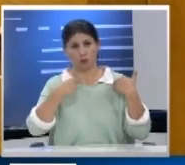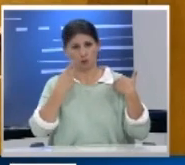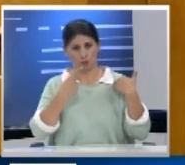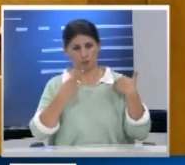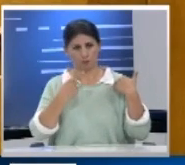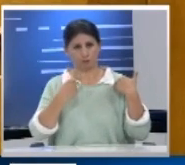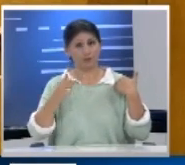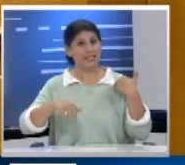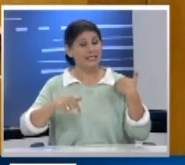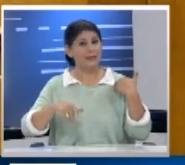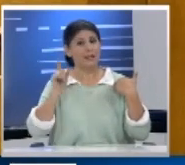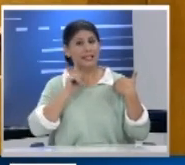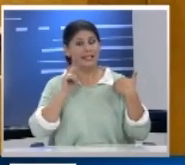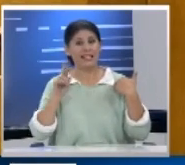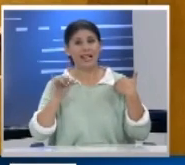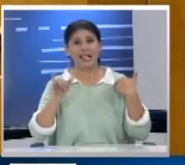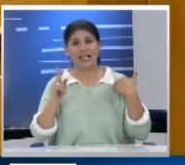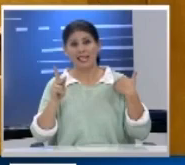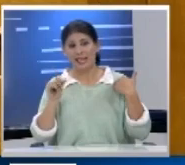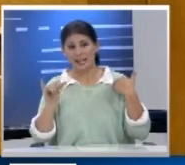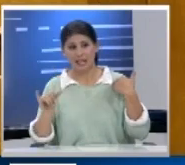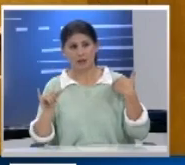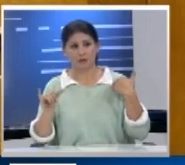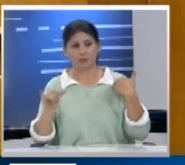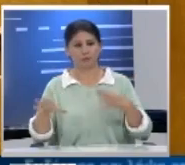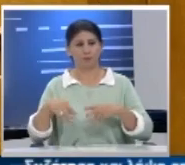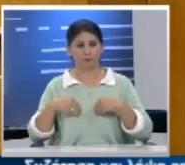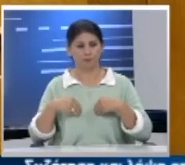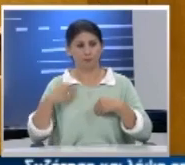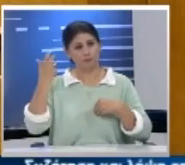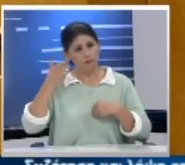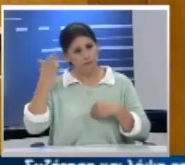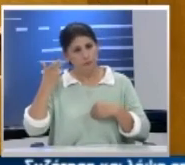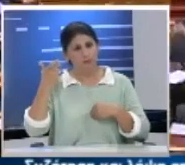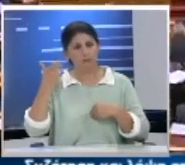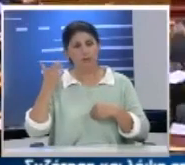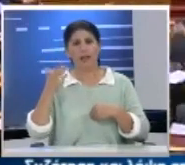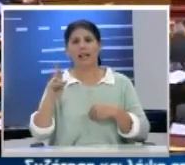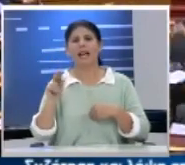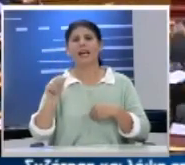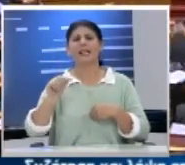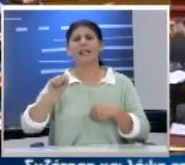Τζανακόπλε. Το κριτήριο στη βάση του οποίου επιλέγουμε